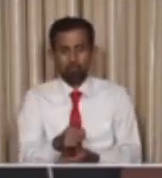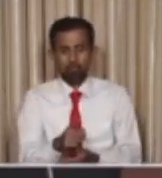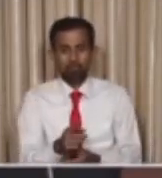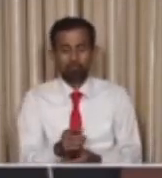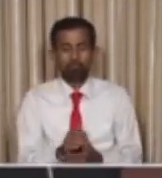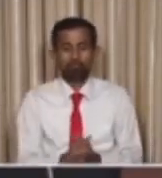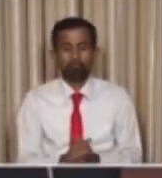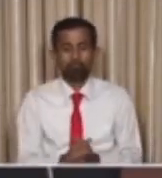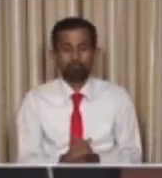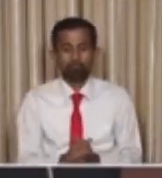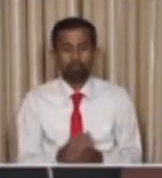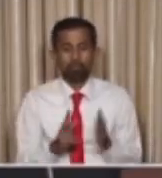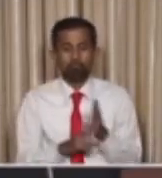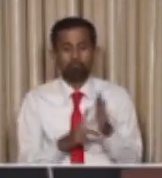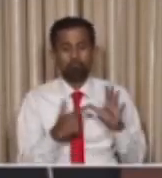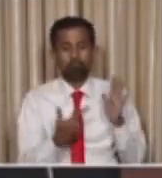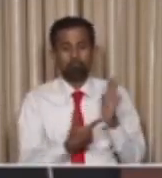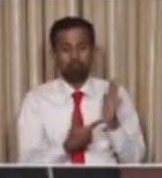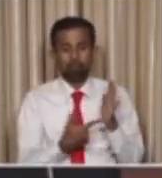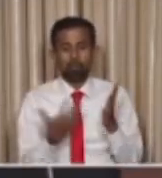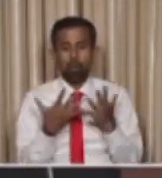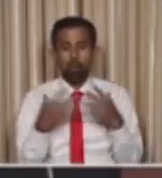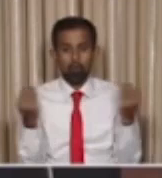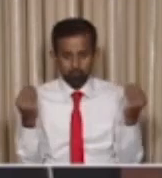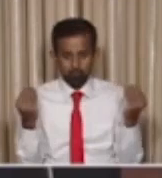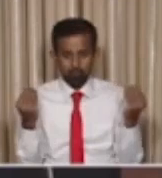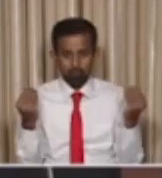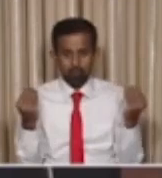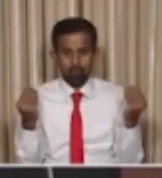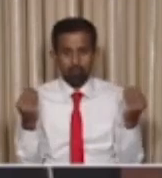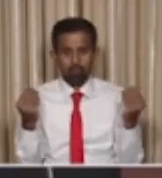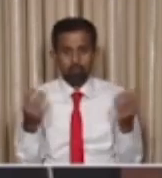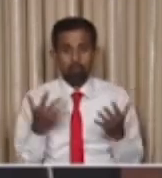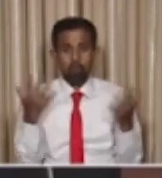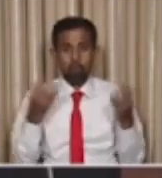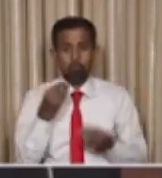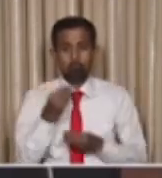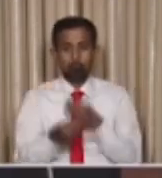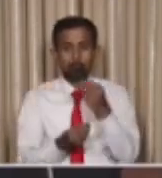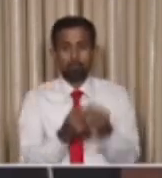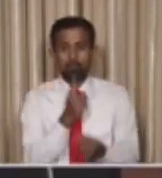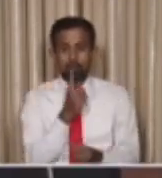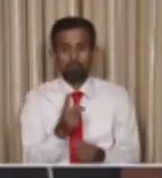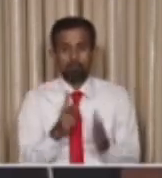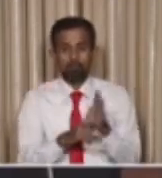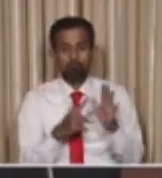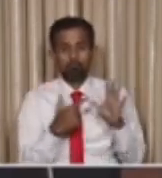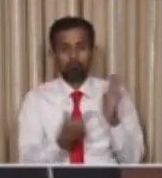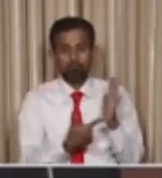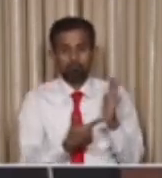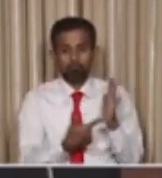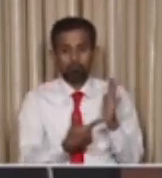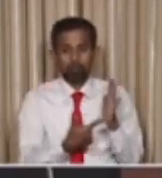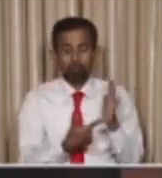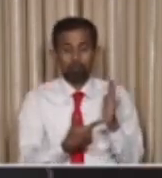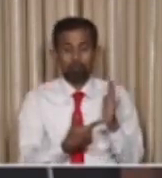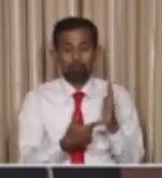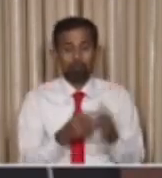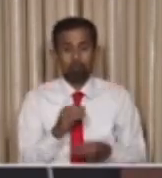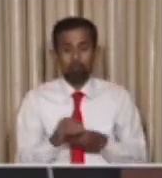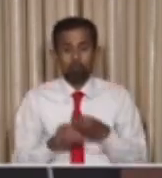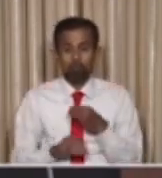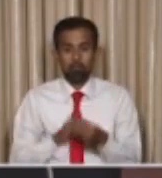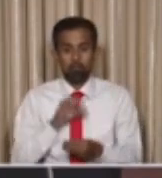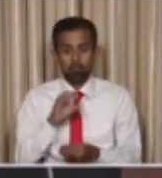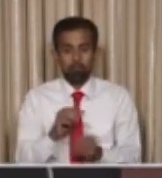පොරොන්දුවක් දුන්නා. මේ වැට් එක අයින් කරනවා කියලා. ඒගොල්ලෝ ලොකු සභාගම කිව්වා වැට් එක අයින් කරන්න අපි ඒක ආයෝජනය කළා